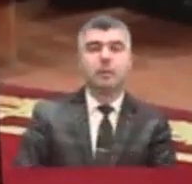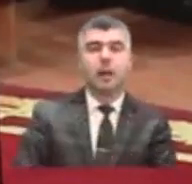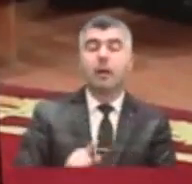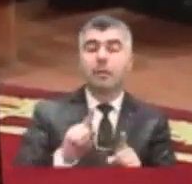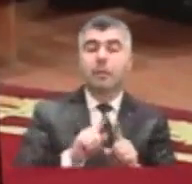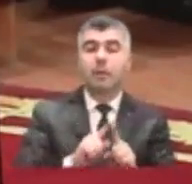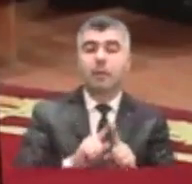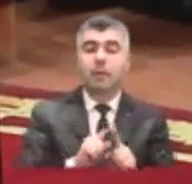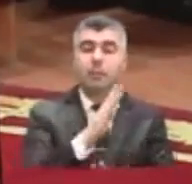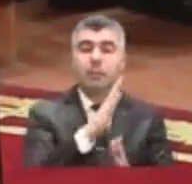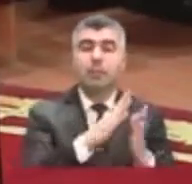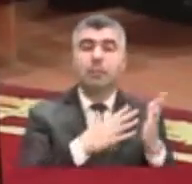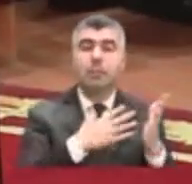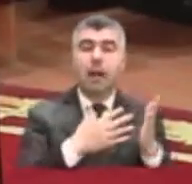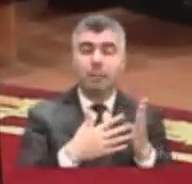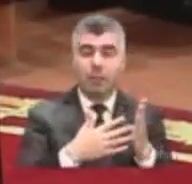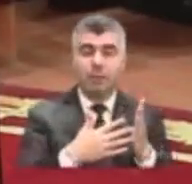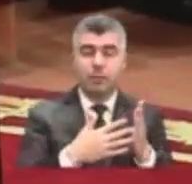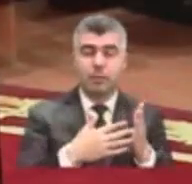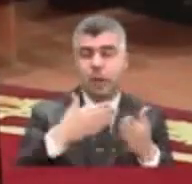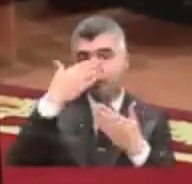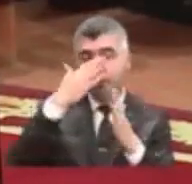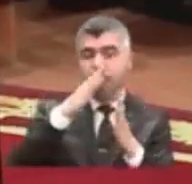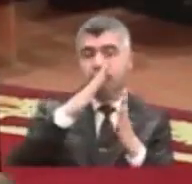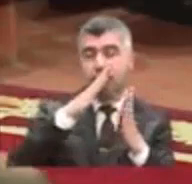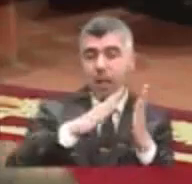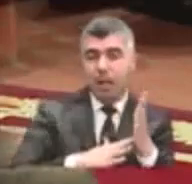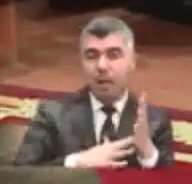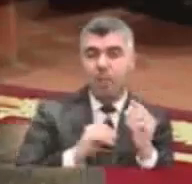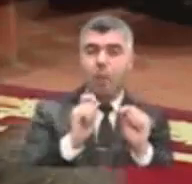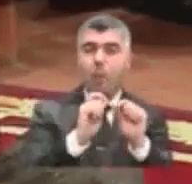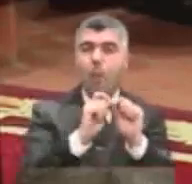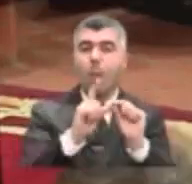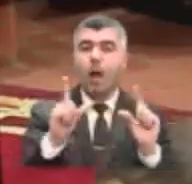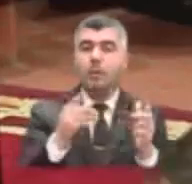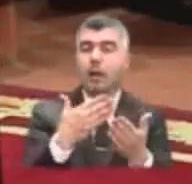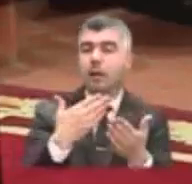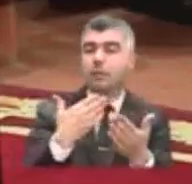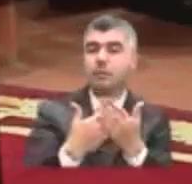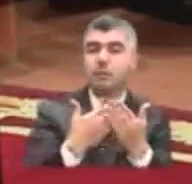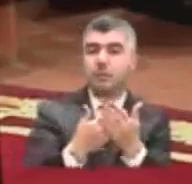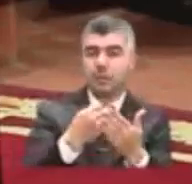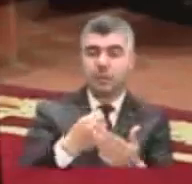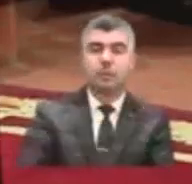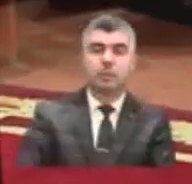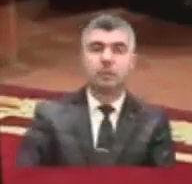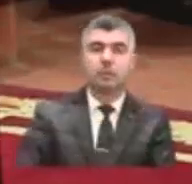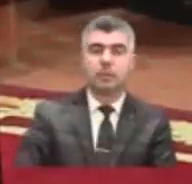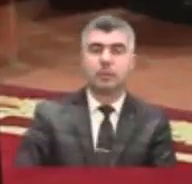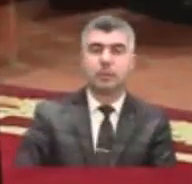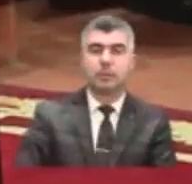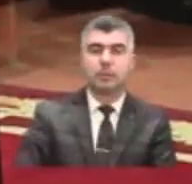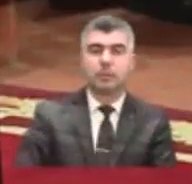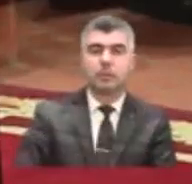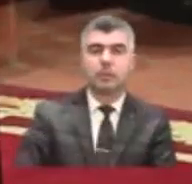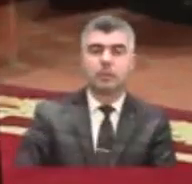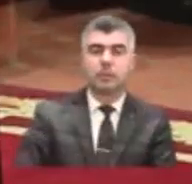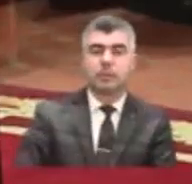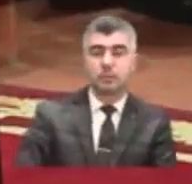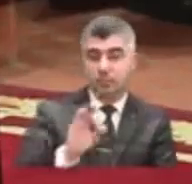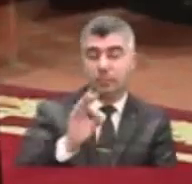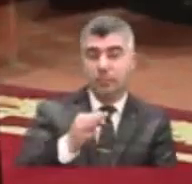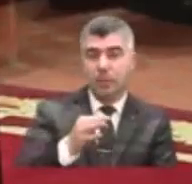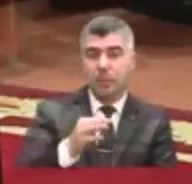المخطط الوطني عنده رؤيه واضحه واللي ربما نقدر نقتصر